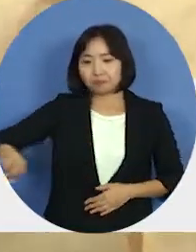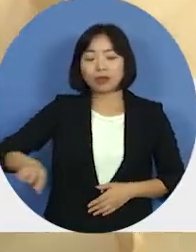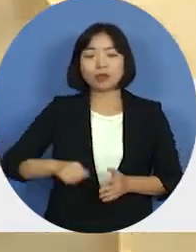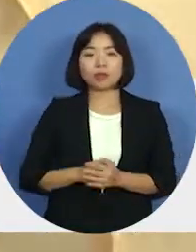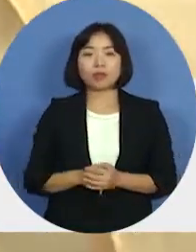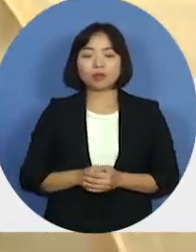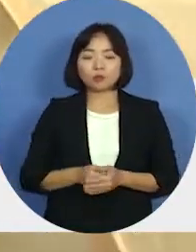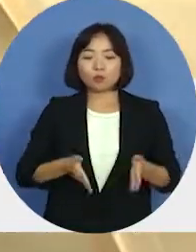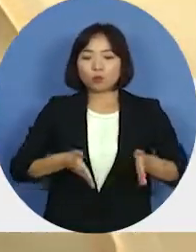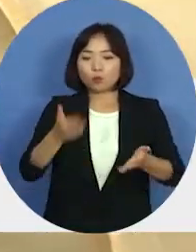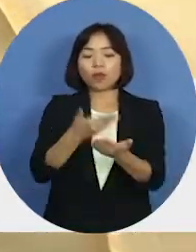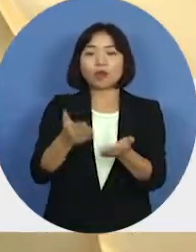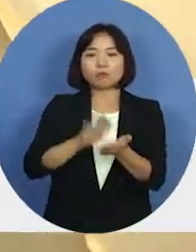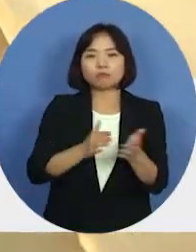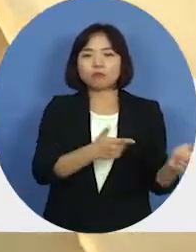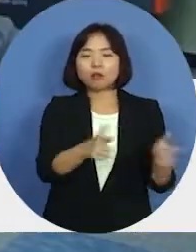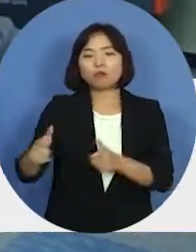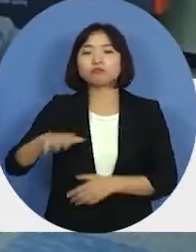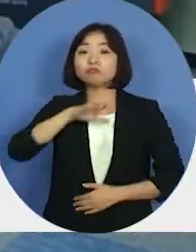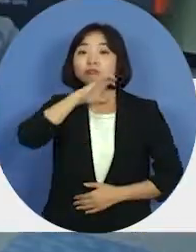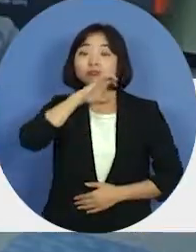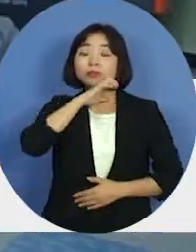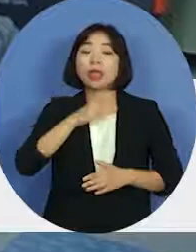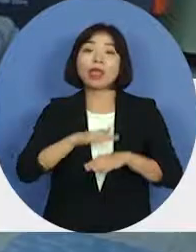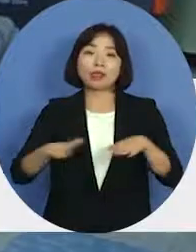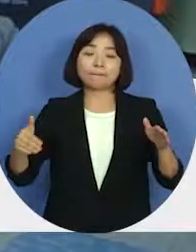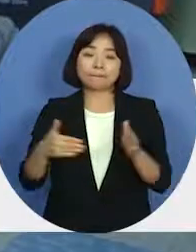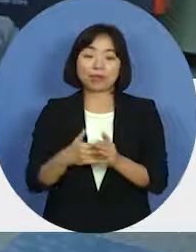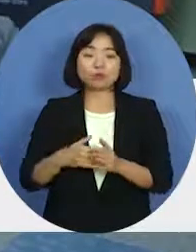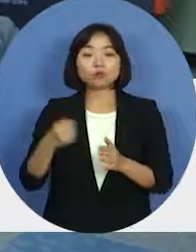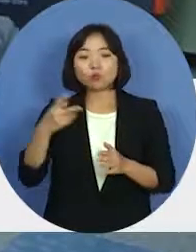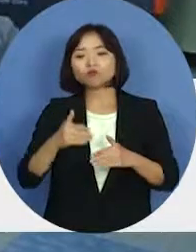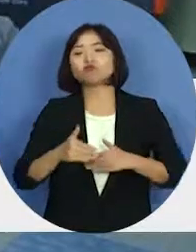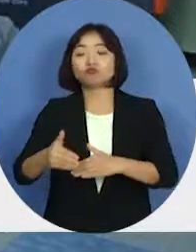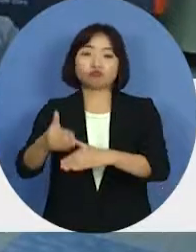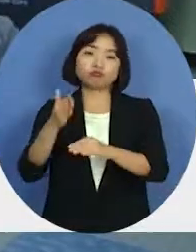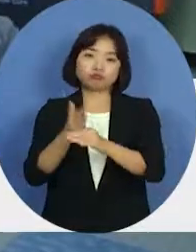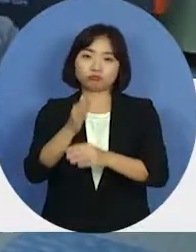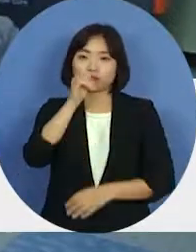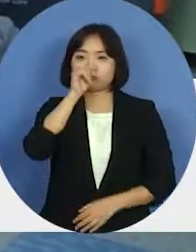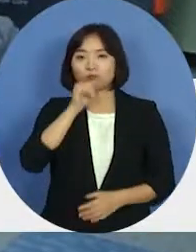도로 개설 등 다양한 민원 불편 사항을 해소해주고 일부는 추진 중에 있습니다.